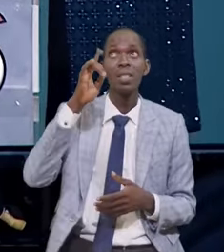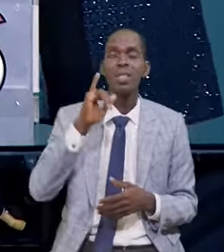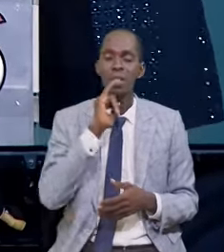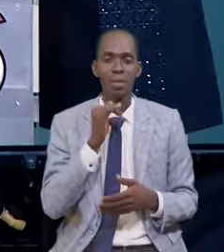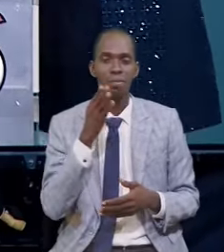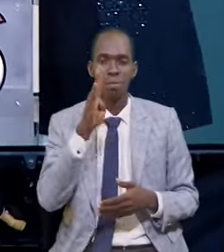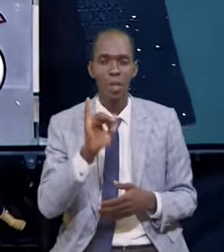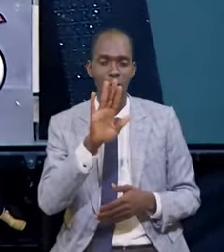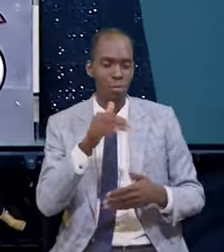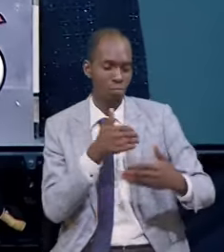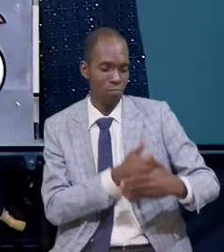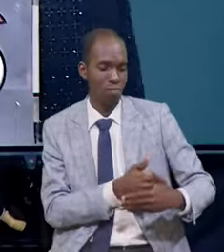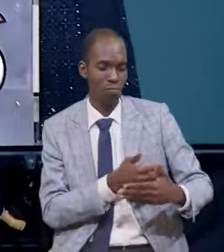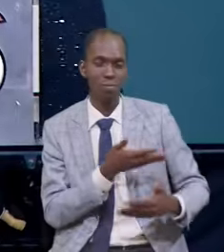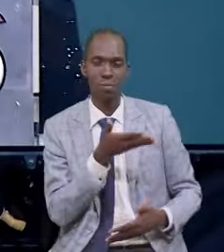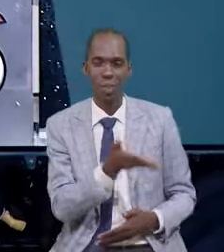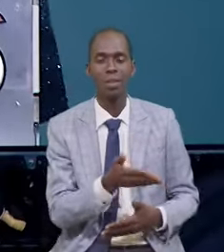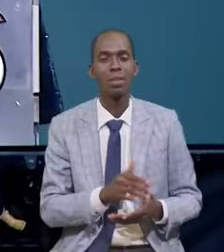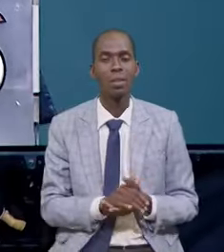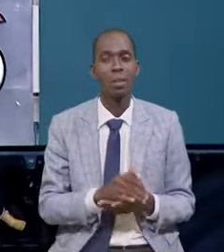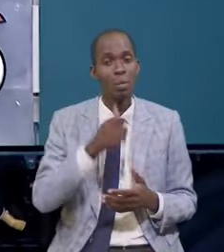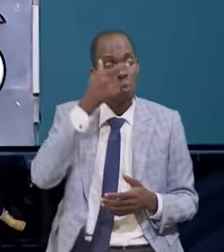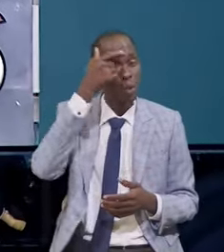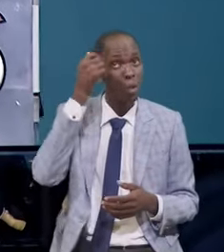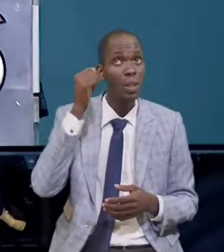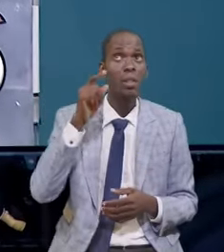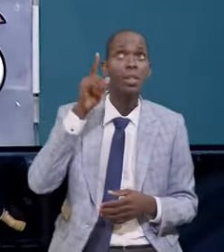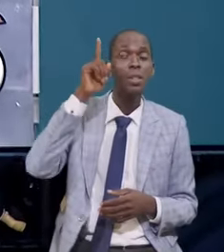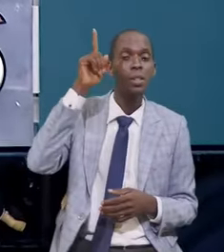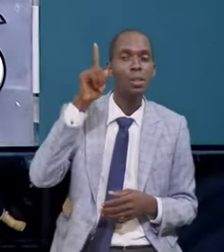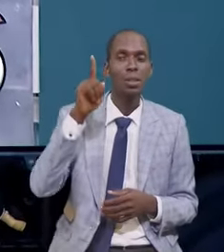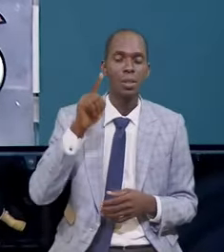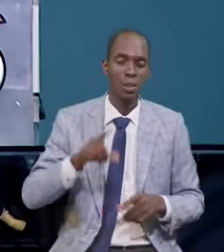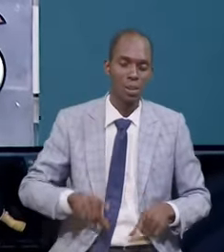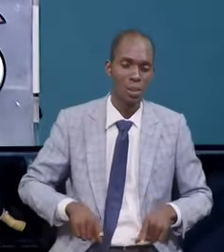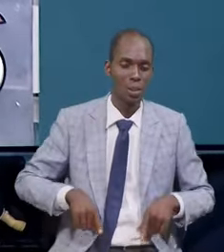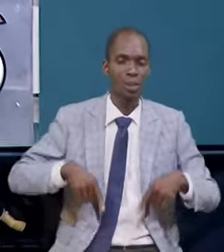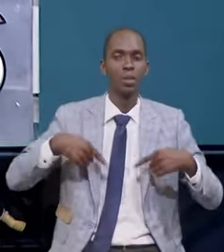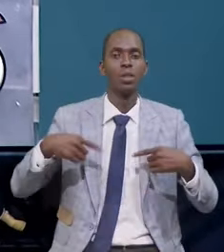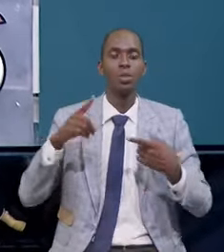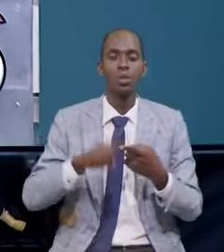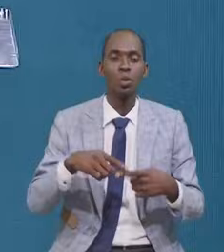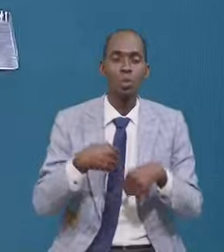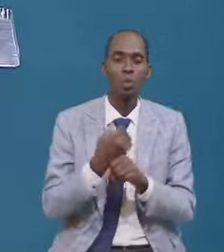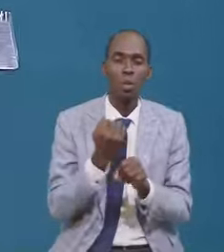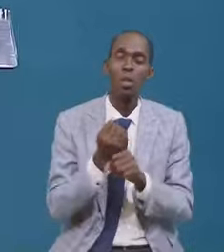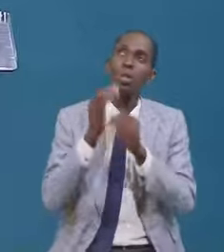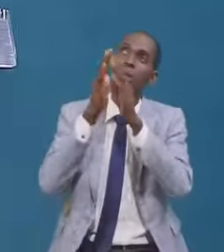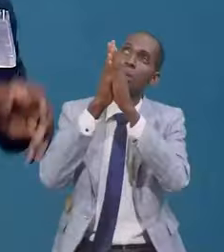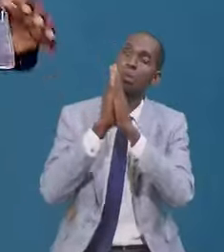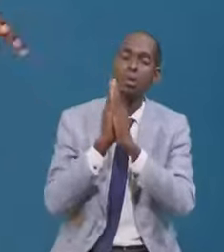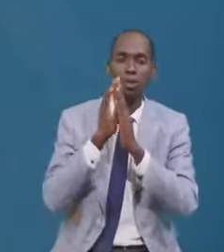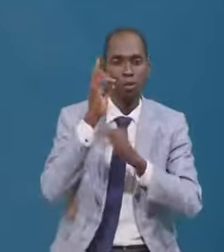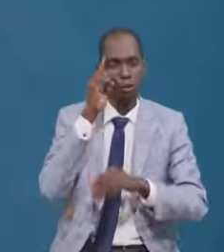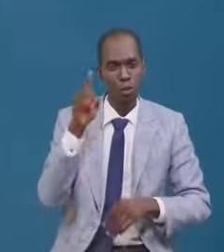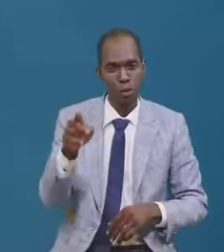Atuvanti vyakti mi prakkane unnadu. Because he makes, he lives to make intercession for you.